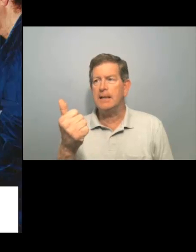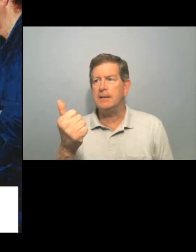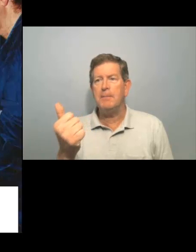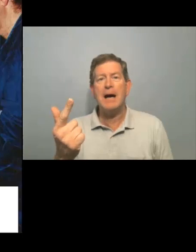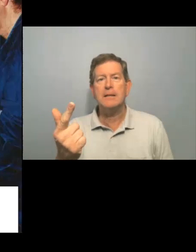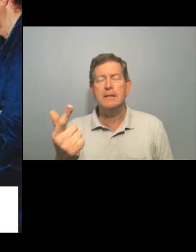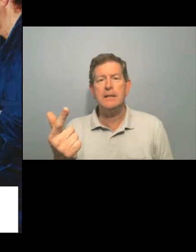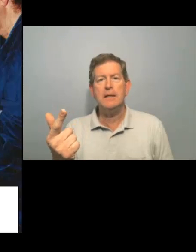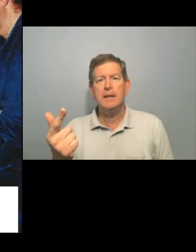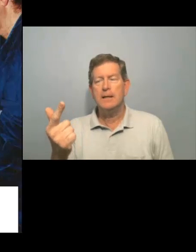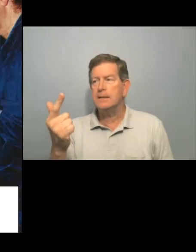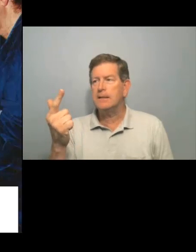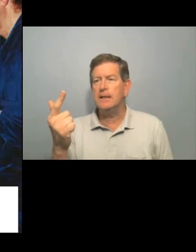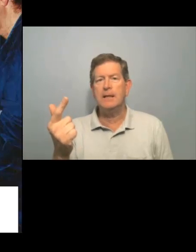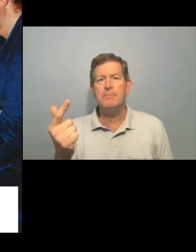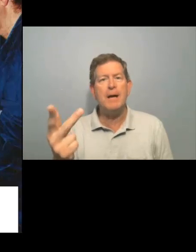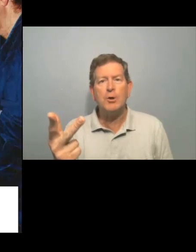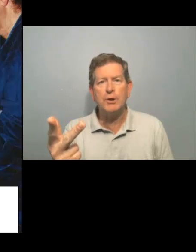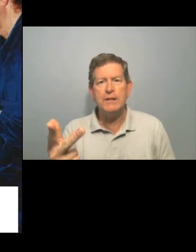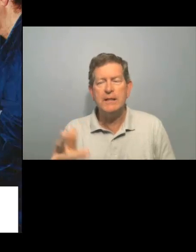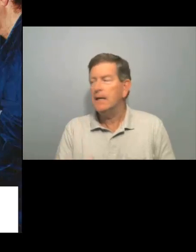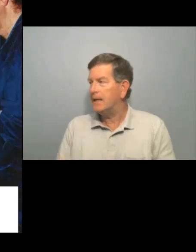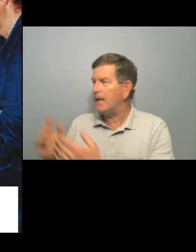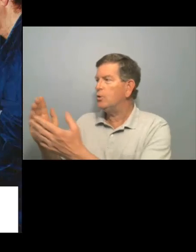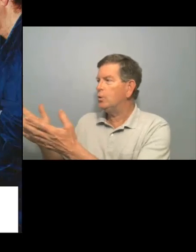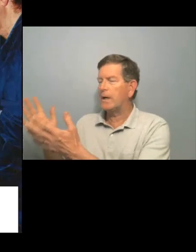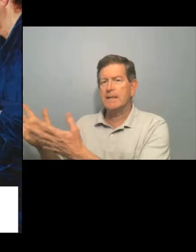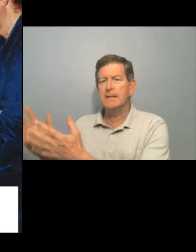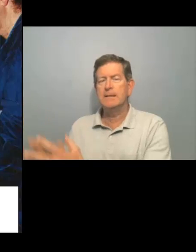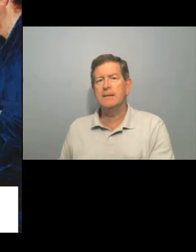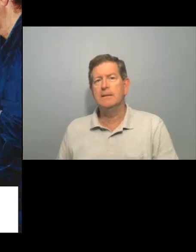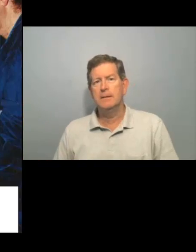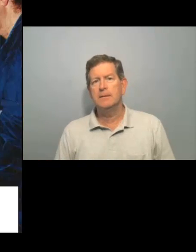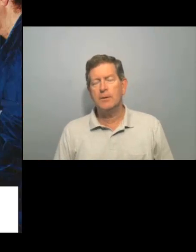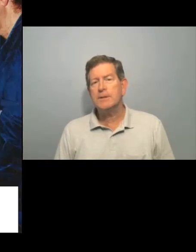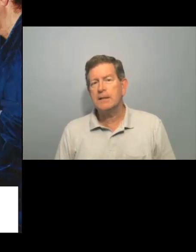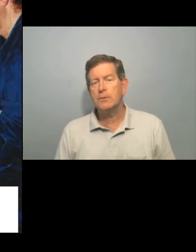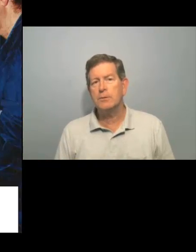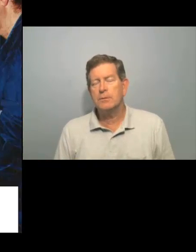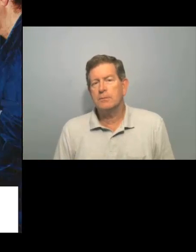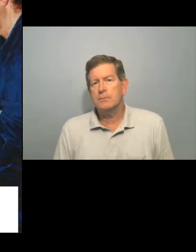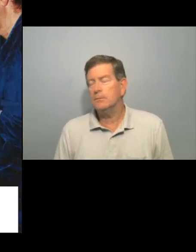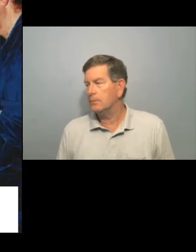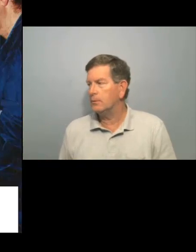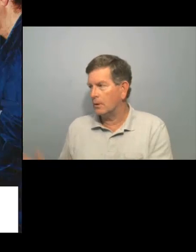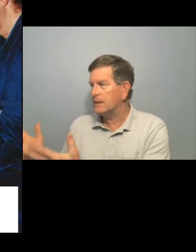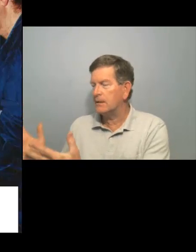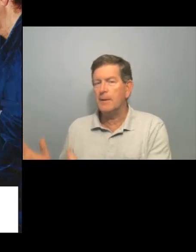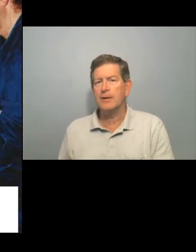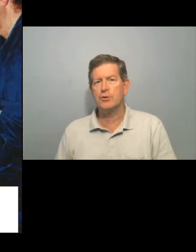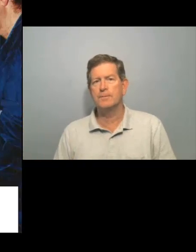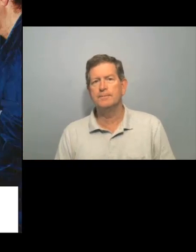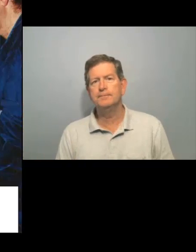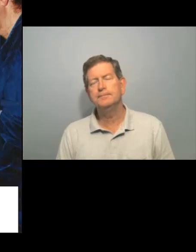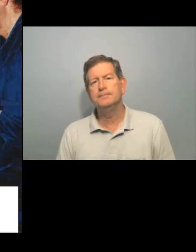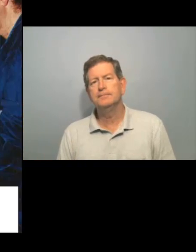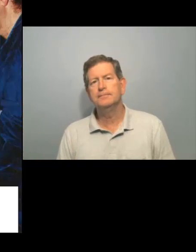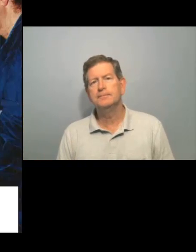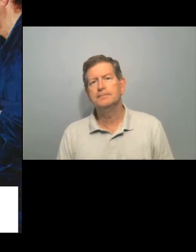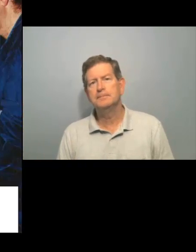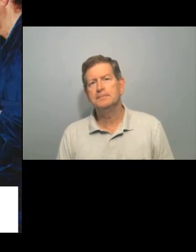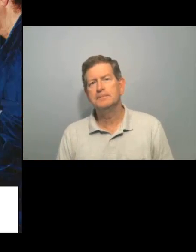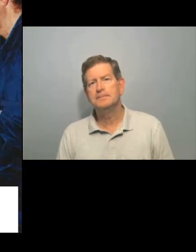qu'il est mardi? Est-ce qu'il est mercredi? Quel jour est-ce ici dans cette image?